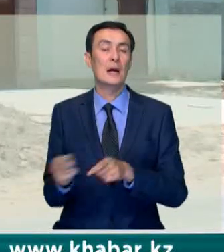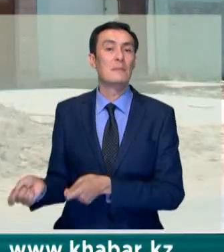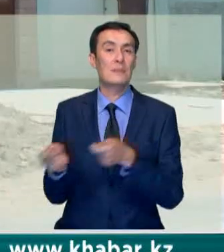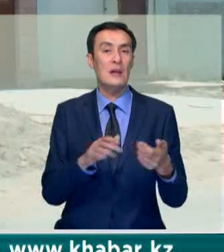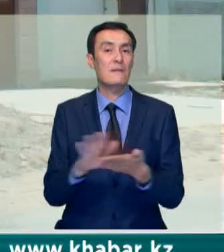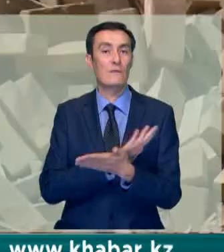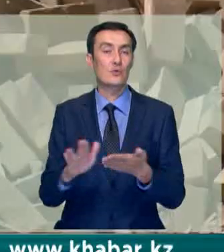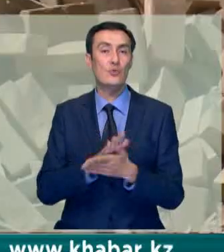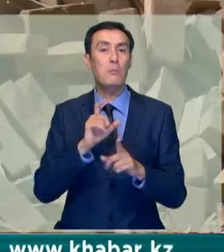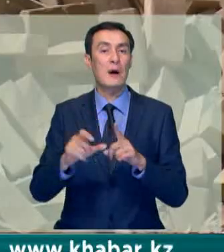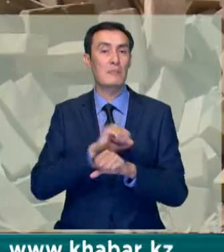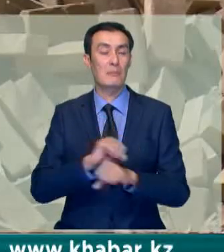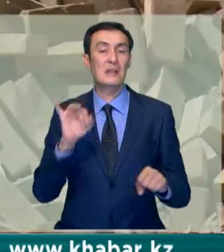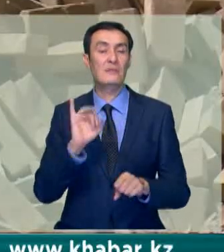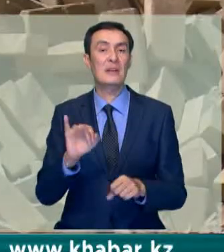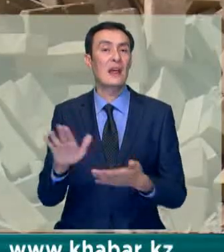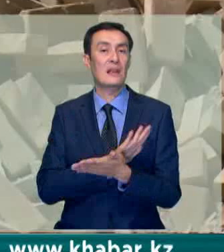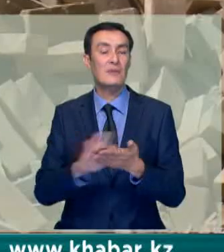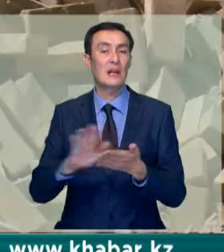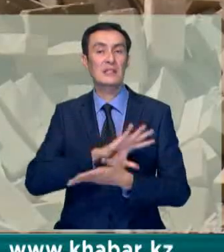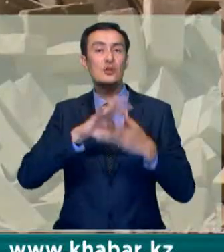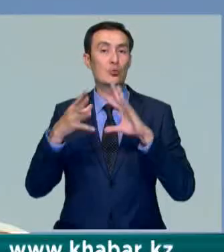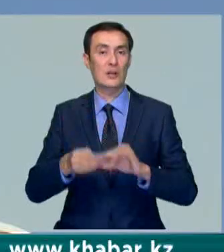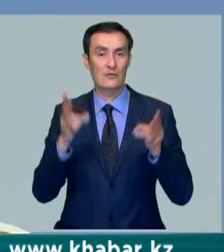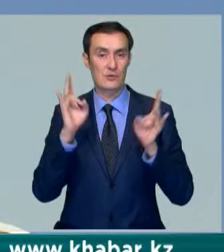перевозку боеприпасов и ликвидацию последствий ЧП.